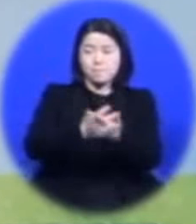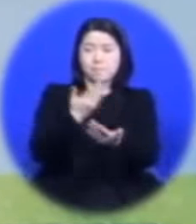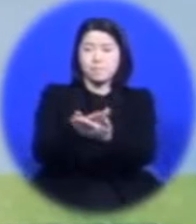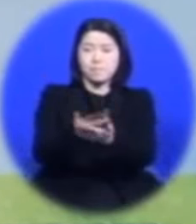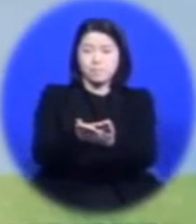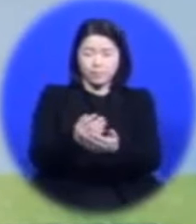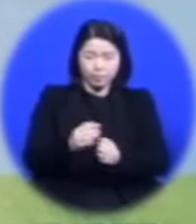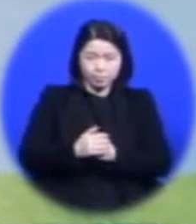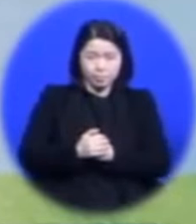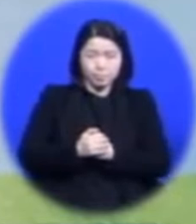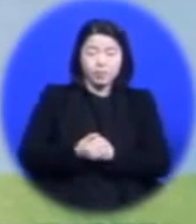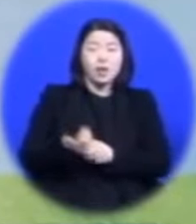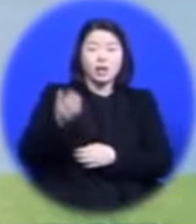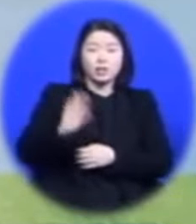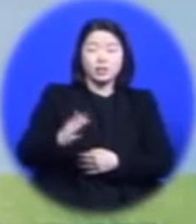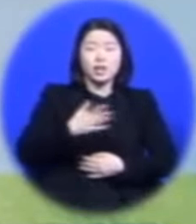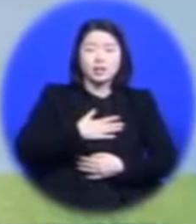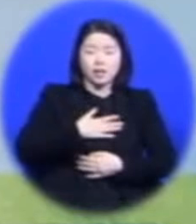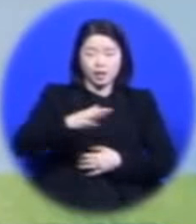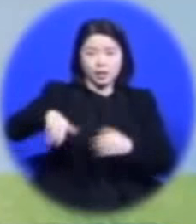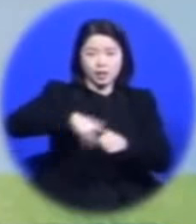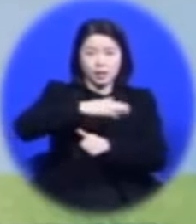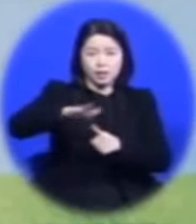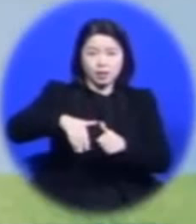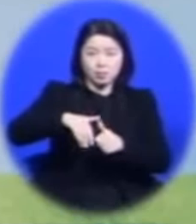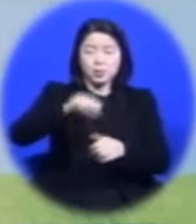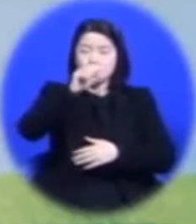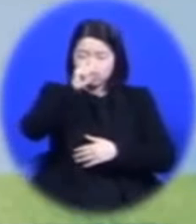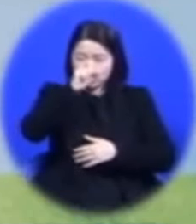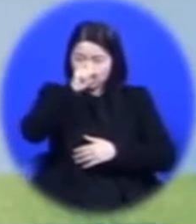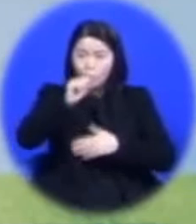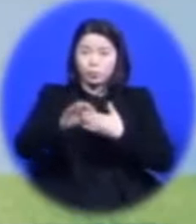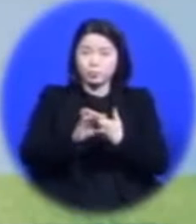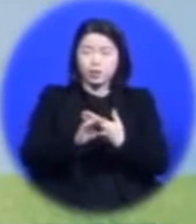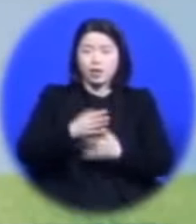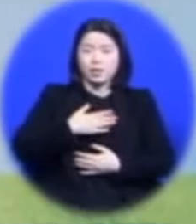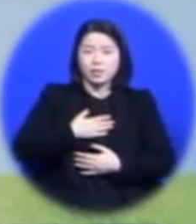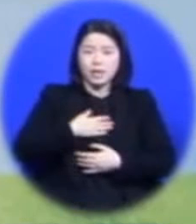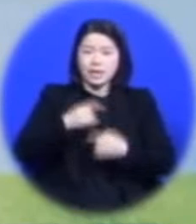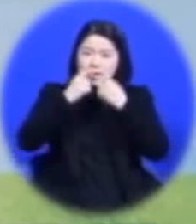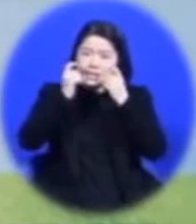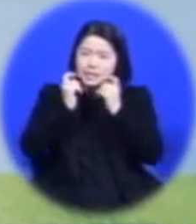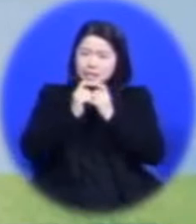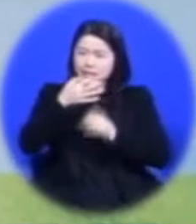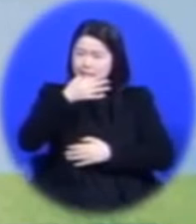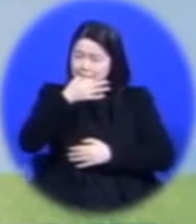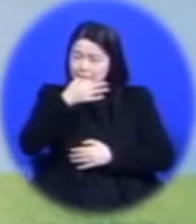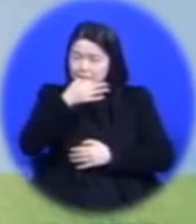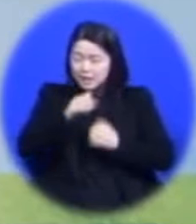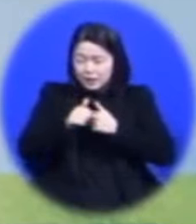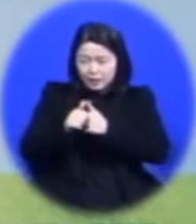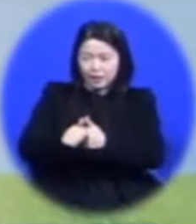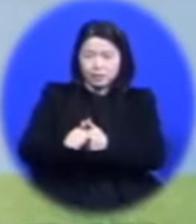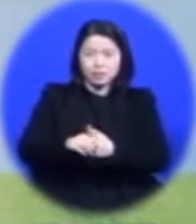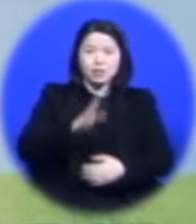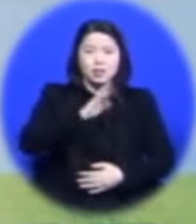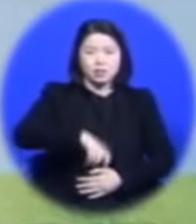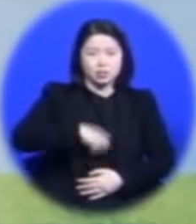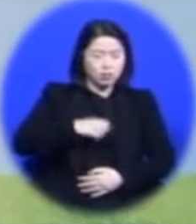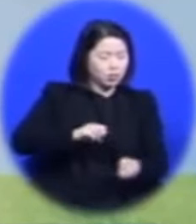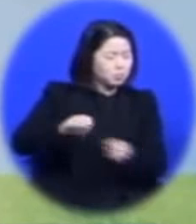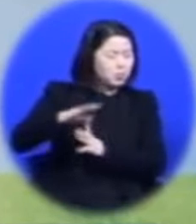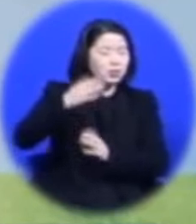하자고 그런데 내 형편이 좋아지면 그러면 내 이익에 따라서 얼마든지 정의를